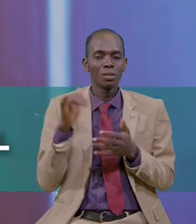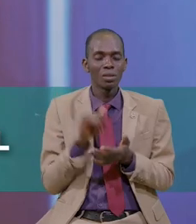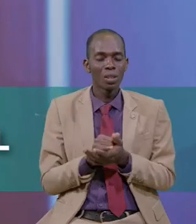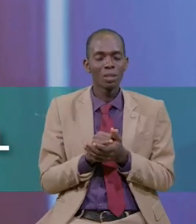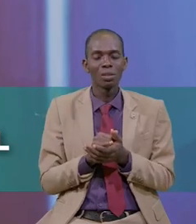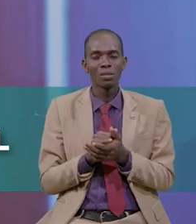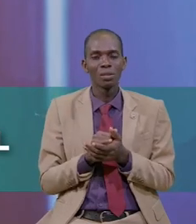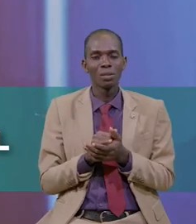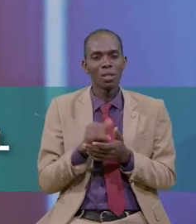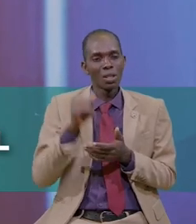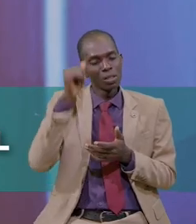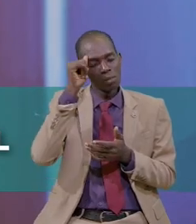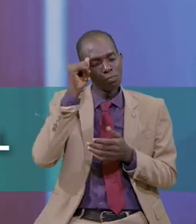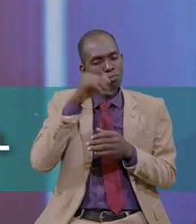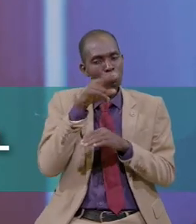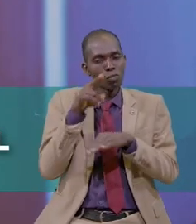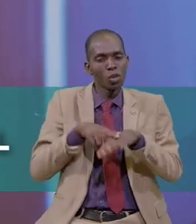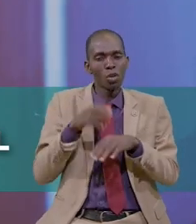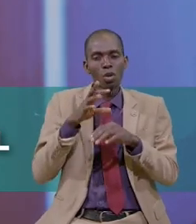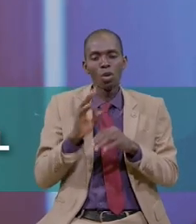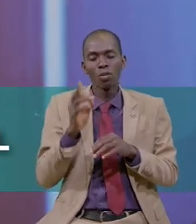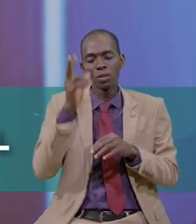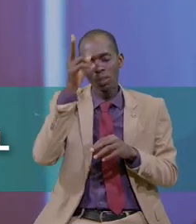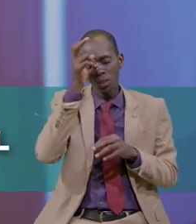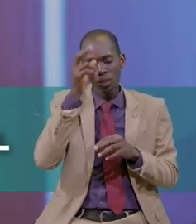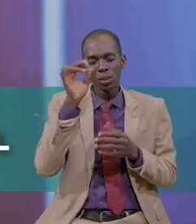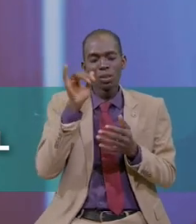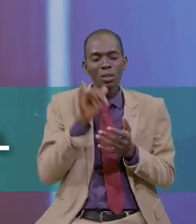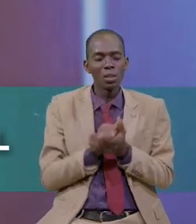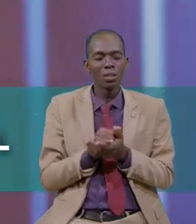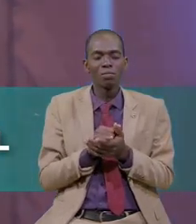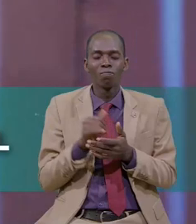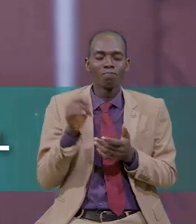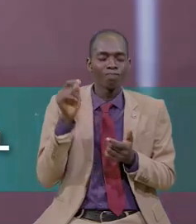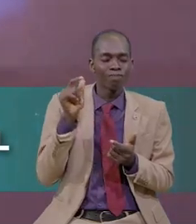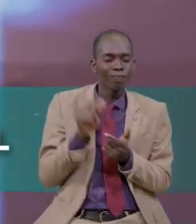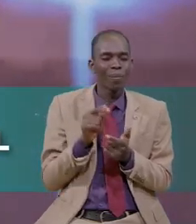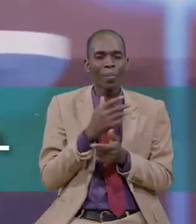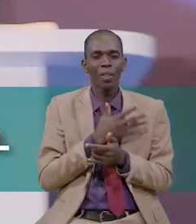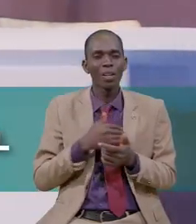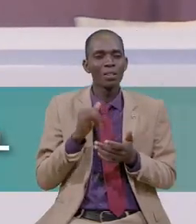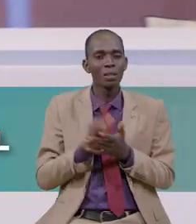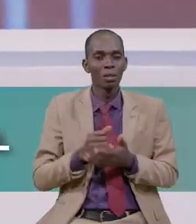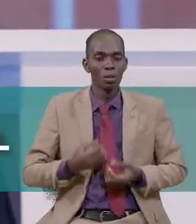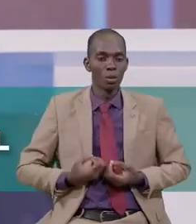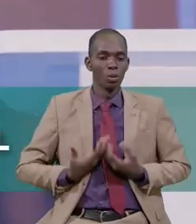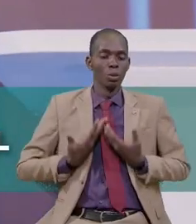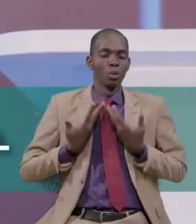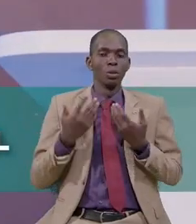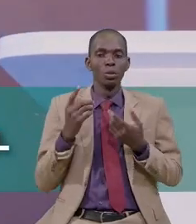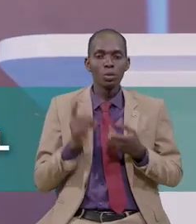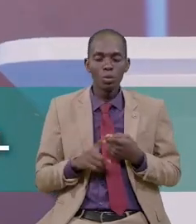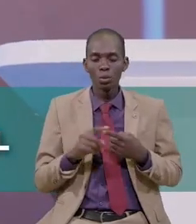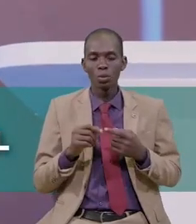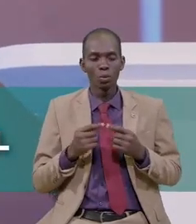adamique, cette nature de Satan, cette dépravation et cette poussée au